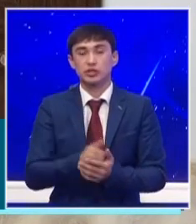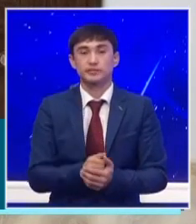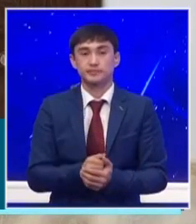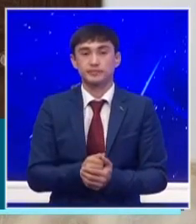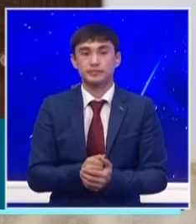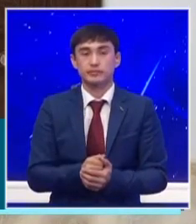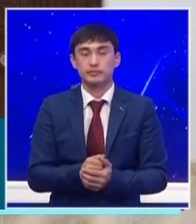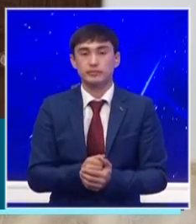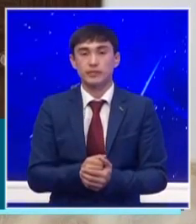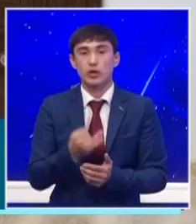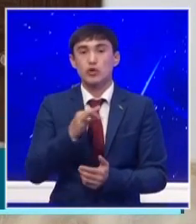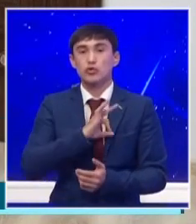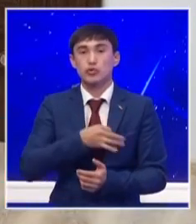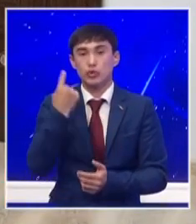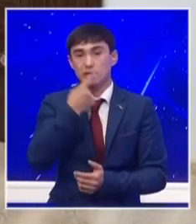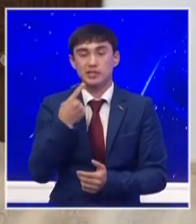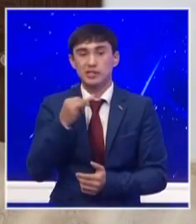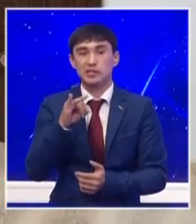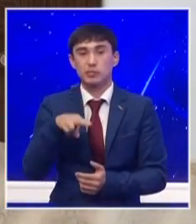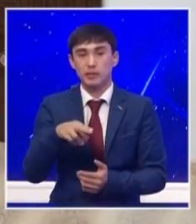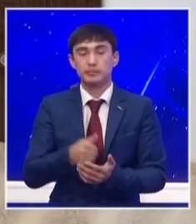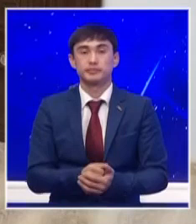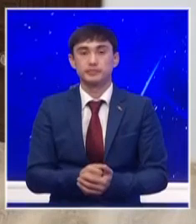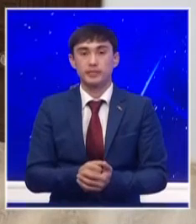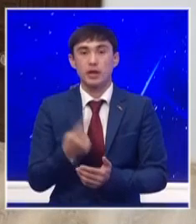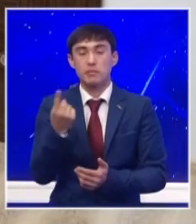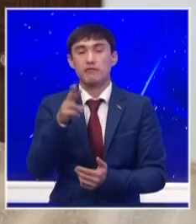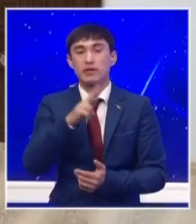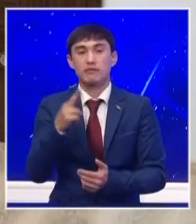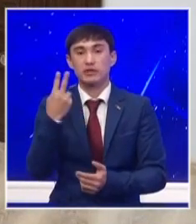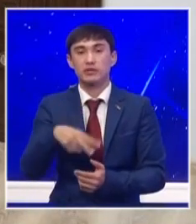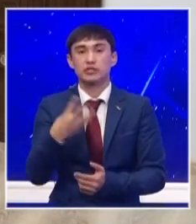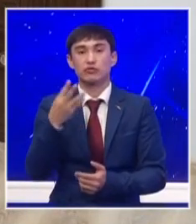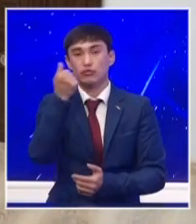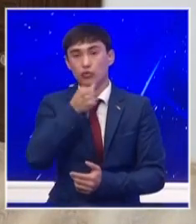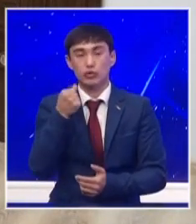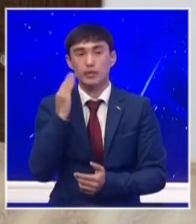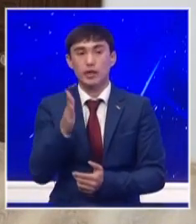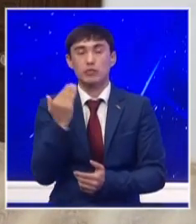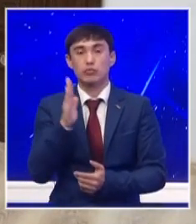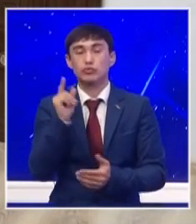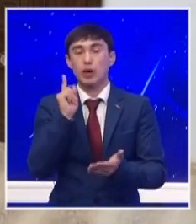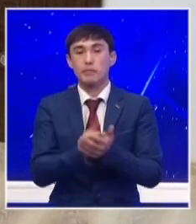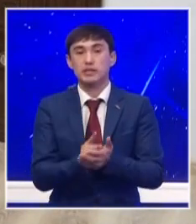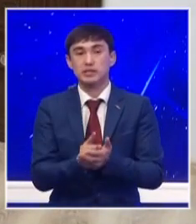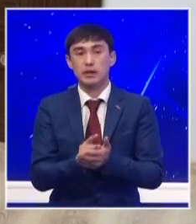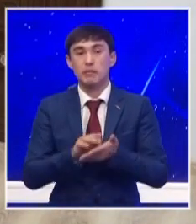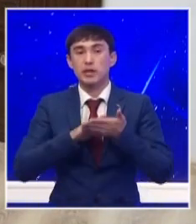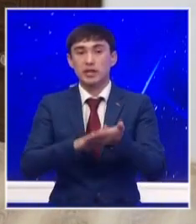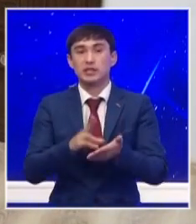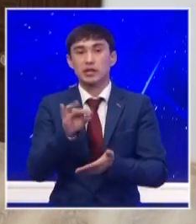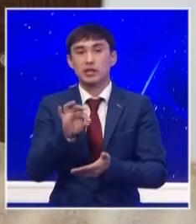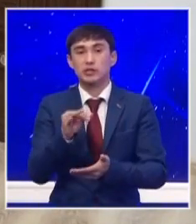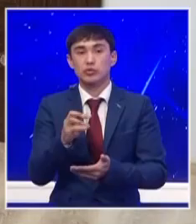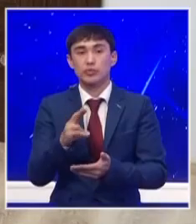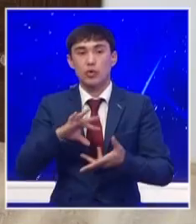151.000 юридических лиц и индивидуальных предпринимателей с 1 января 2024 они будут обязаны подать декларацию